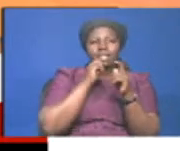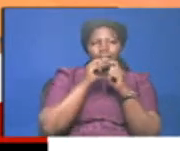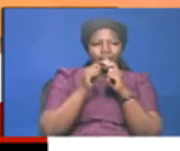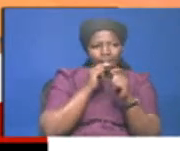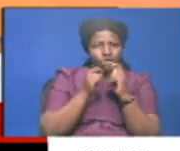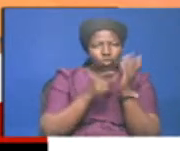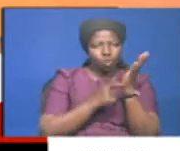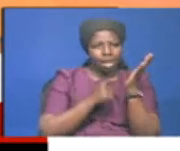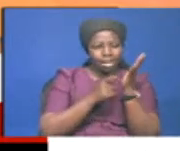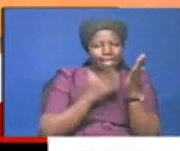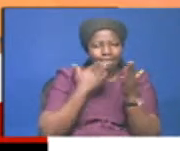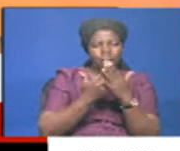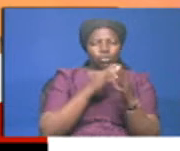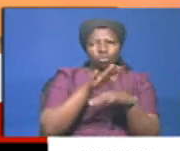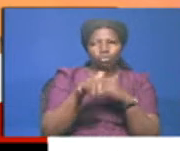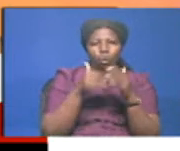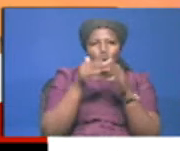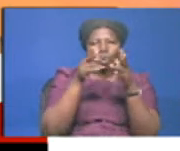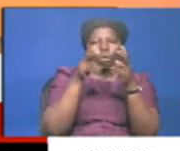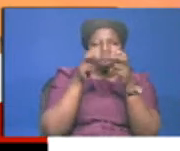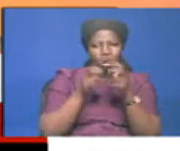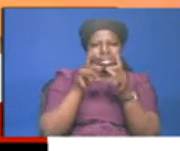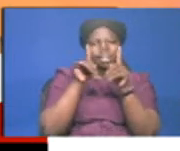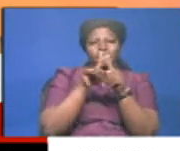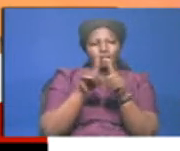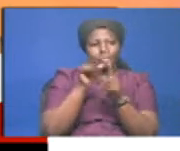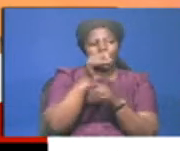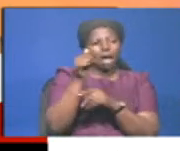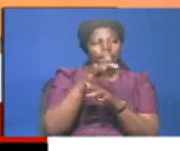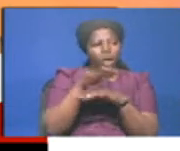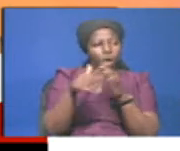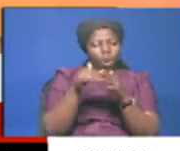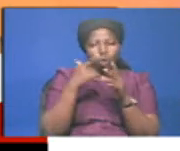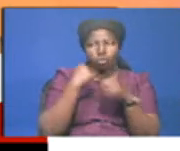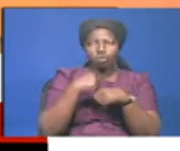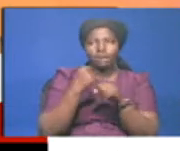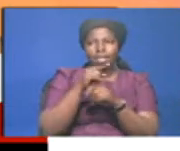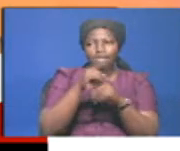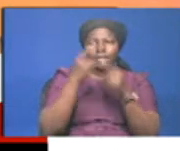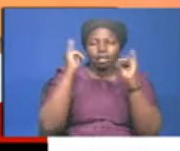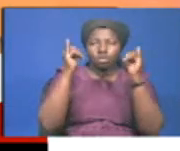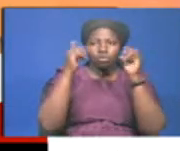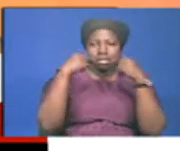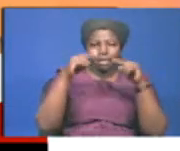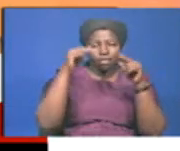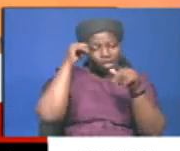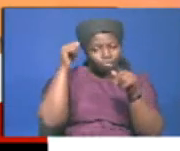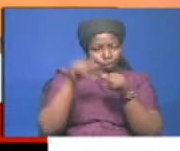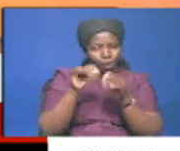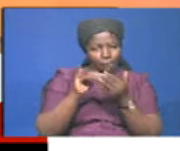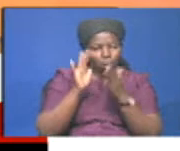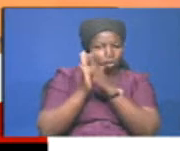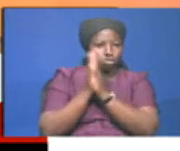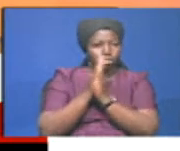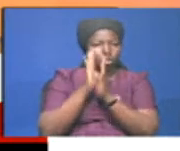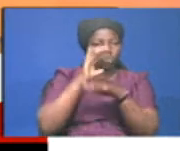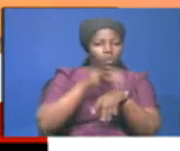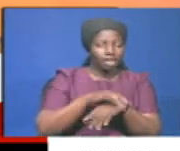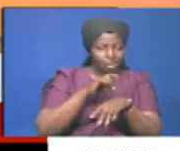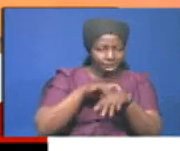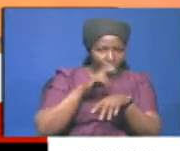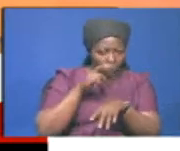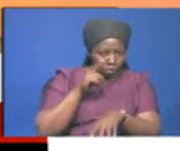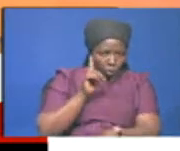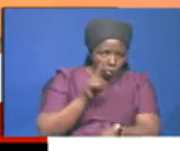wote waliotazama na vile vile wote waliofanikisha taarifa hizi. Kumbuka ya kwamba mengi zaidi utakuwa unayapata mwendo wa saa 7 kwa